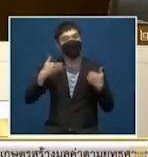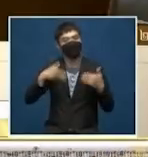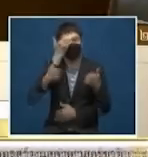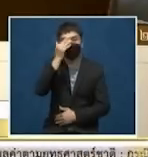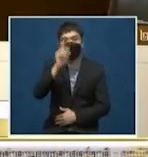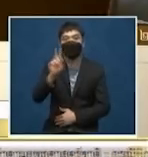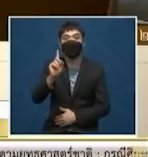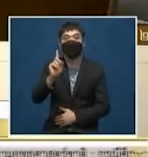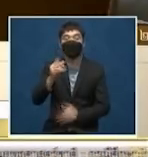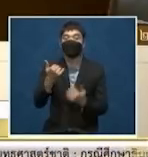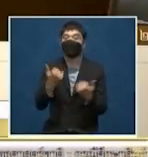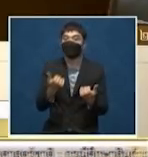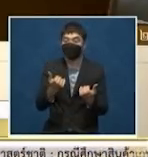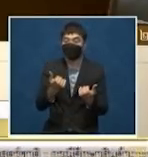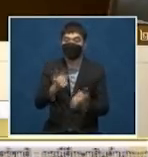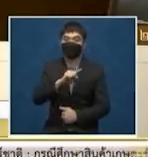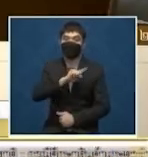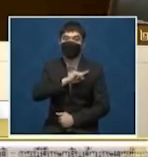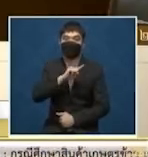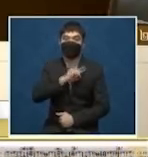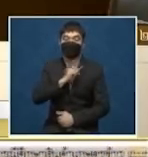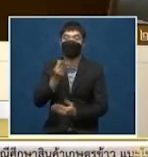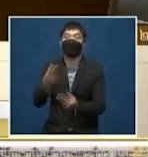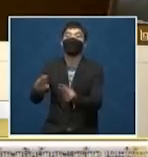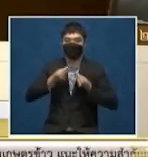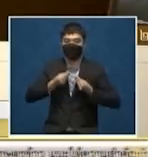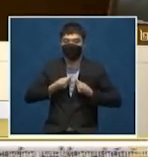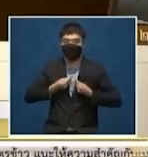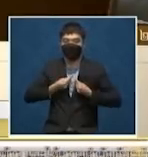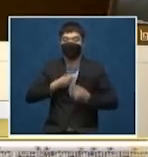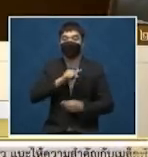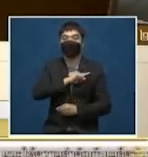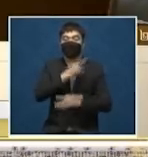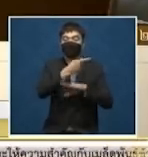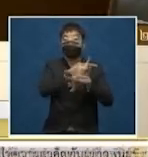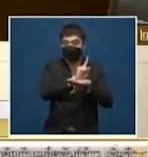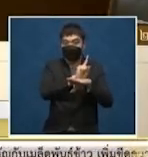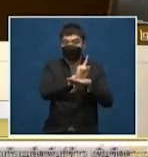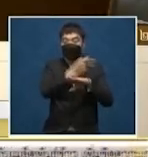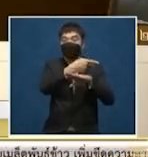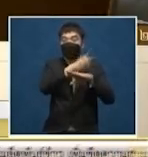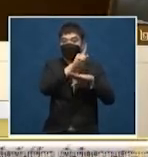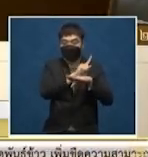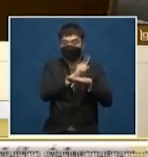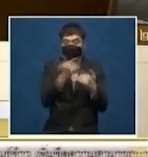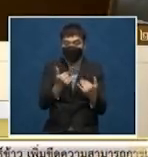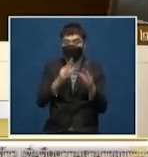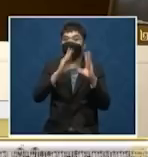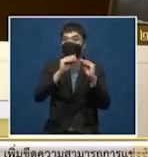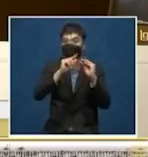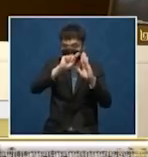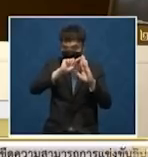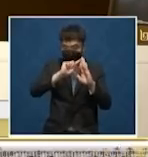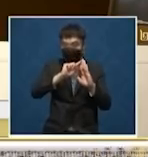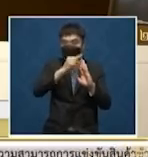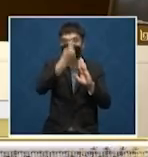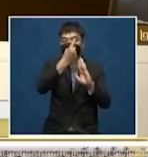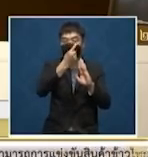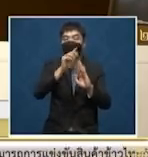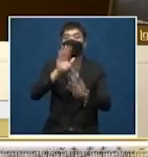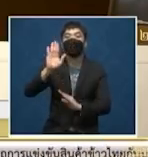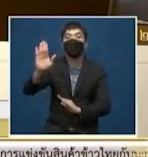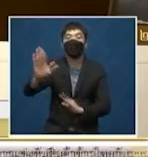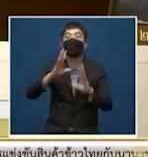เลทไปกับ 10:00นนะคะแต่ก็จะมีผ้าที่หลายท่านรอคอยก็คือบรรดาส.สเนี่ยลุกขึ้นนะคะแล้ว